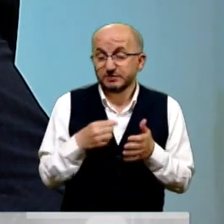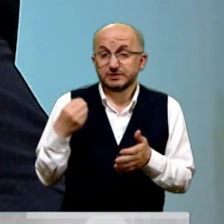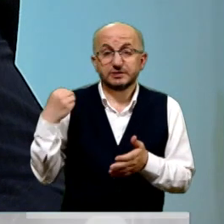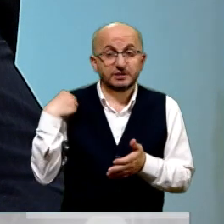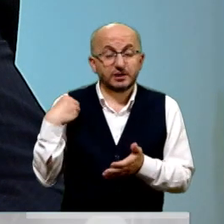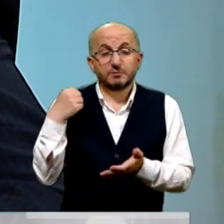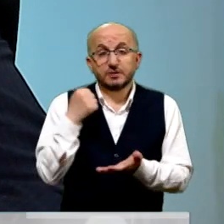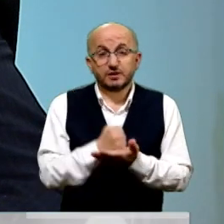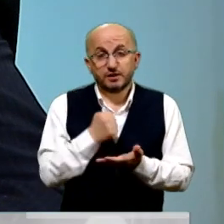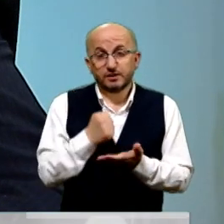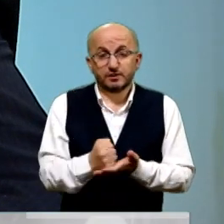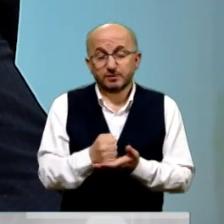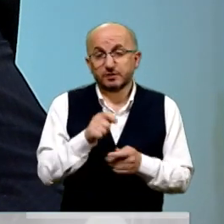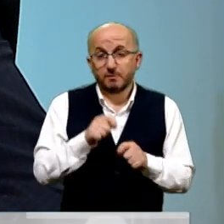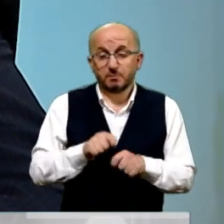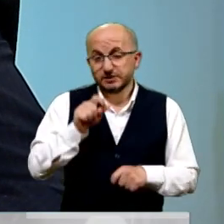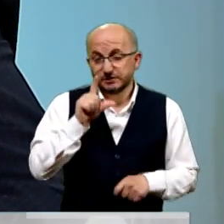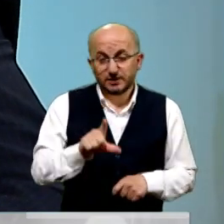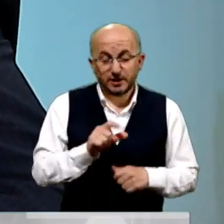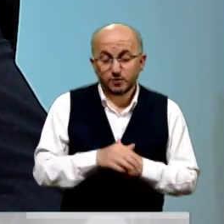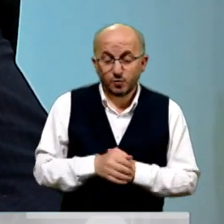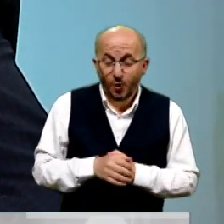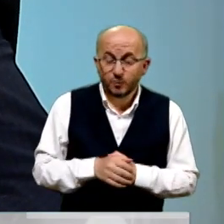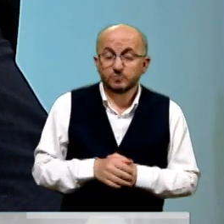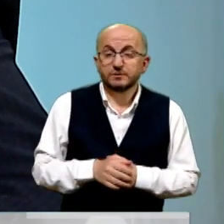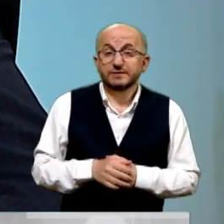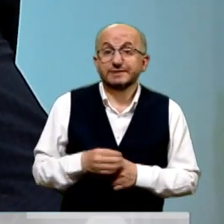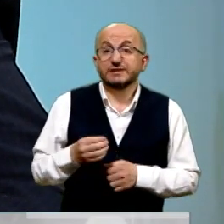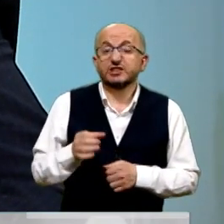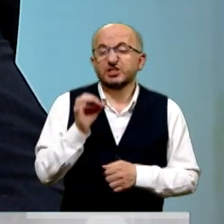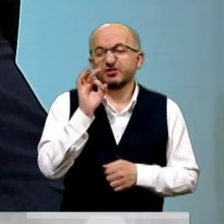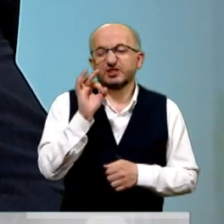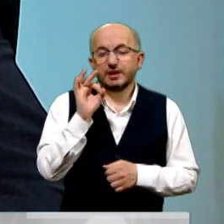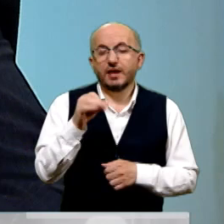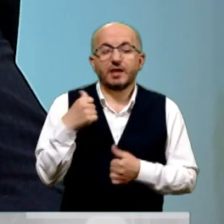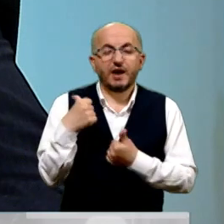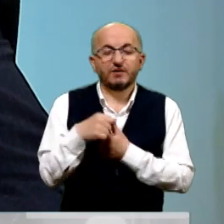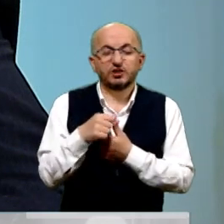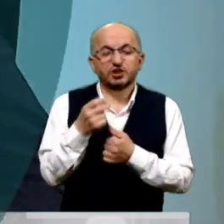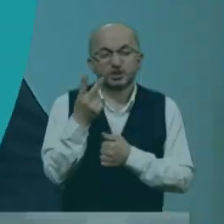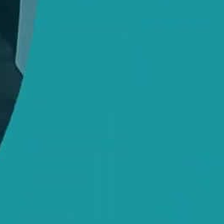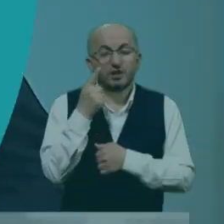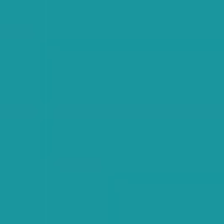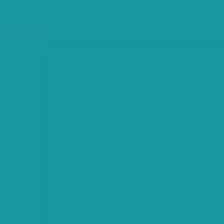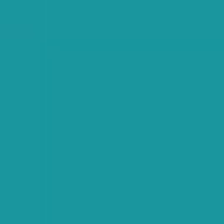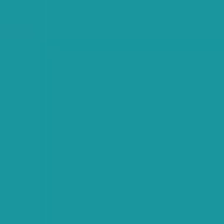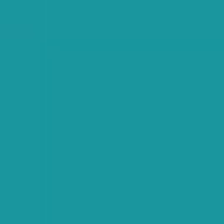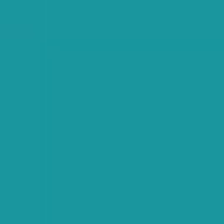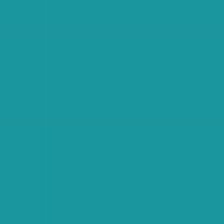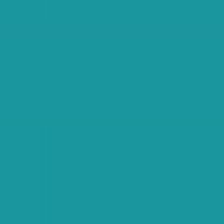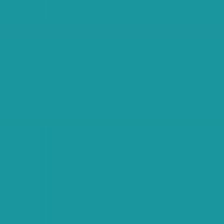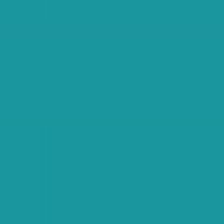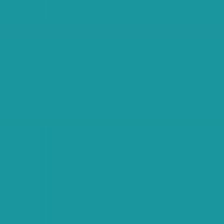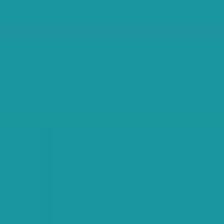aktı Baştan yeni bir nikaha aktive yapması gerekiyor Yani sıfırdan evlenecek gibi şahit şahitlerin olması nehrin